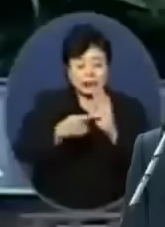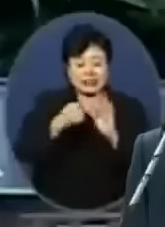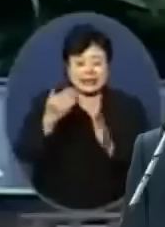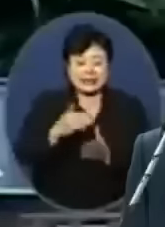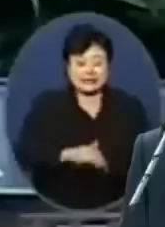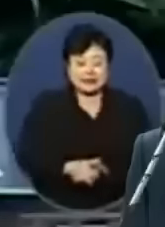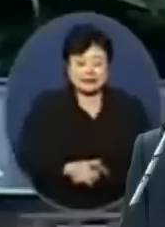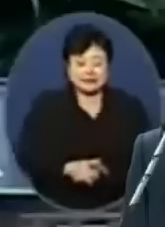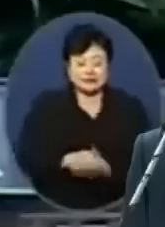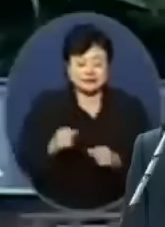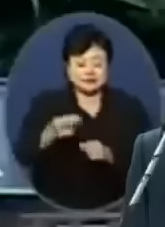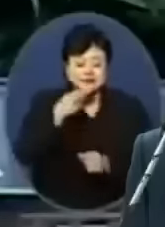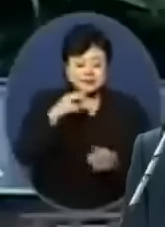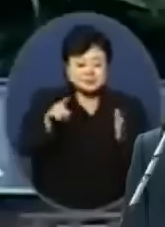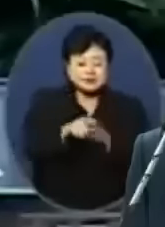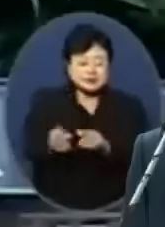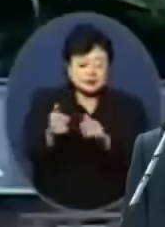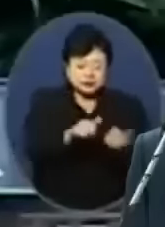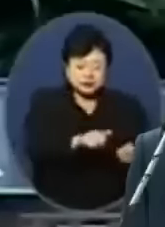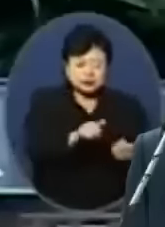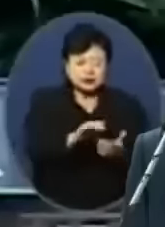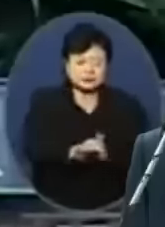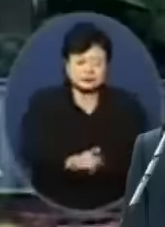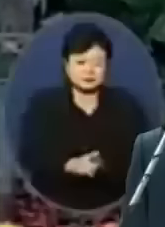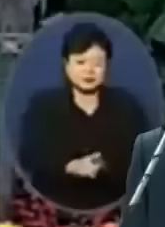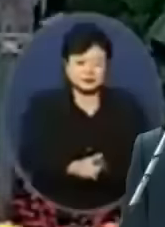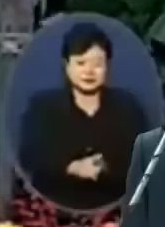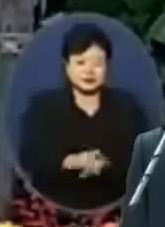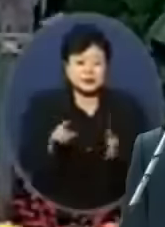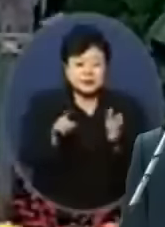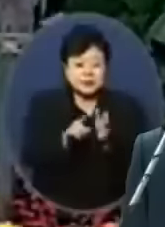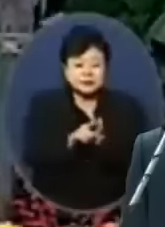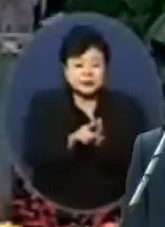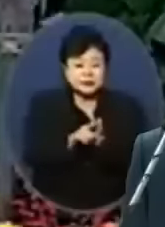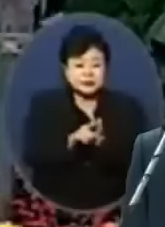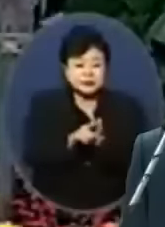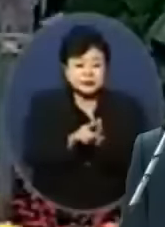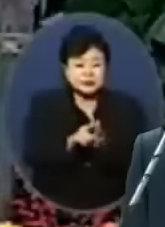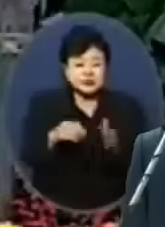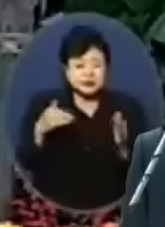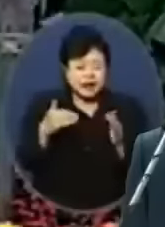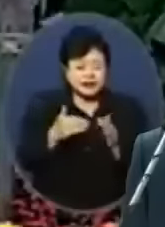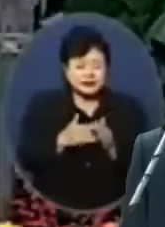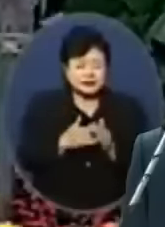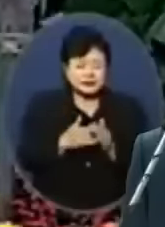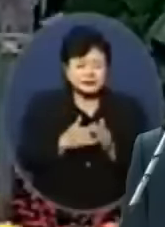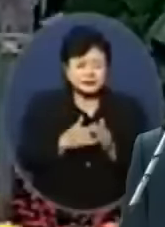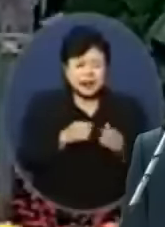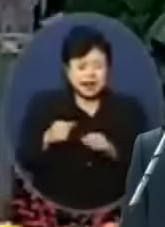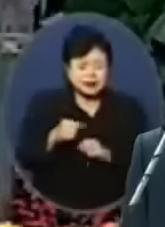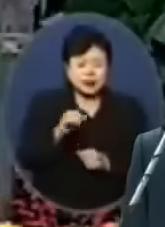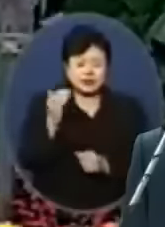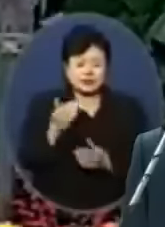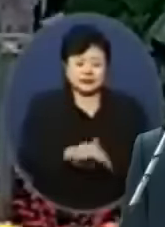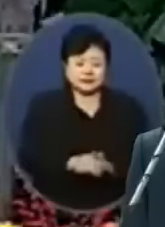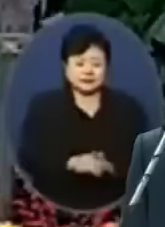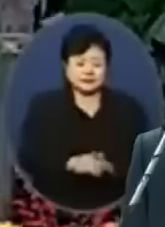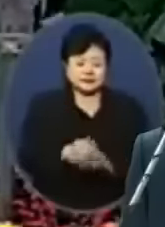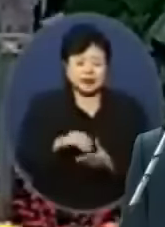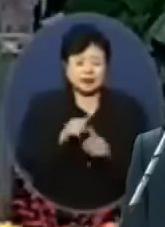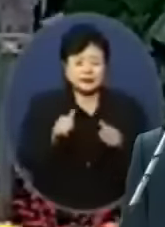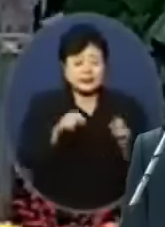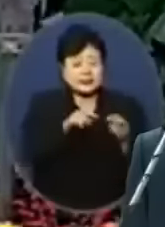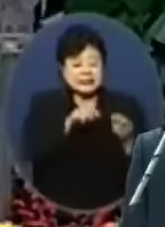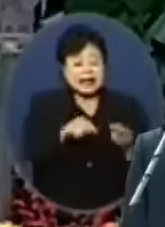하는 것입니다. 행함이 없는 믿음은 죽은 것이라고 말하는데 믿음은 끝까지 행해야 되는 것입니다. 야고보서